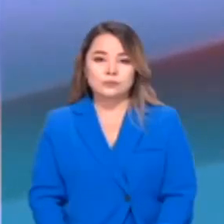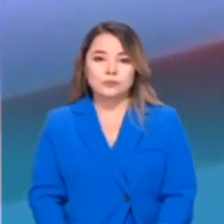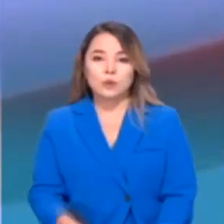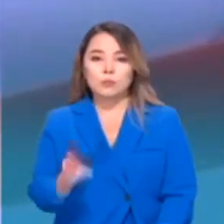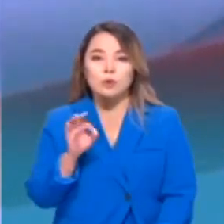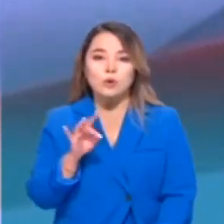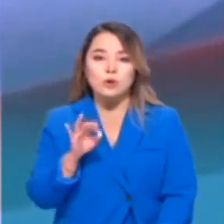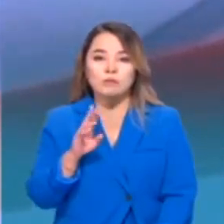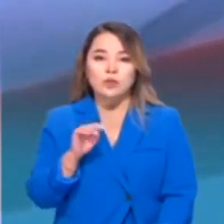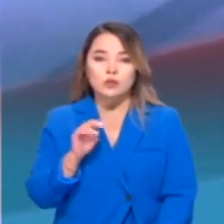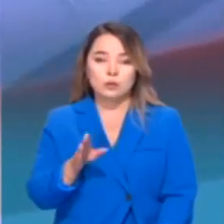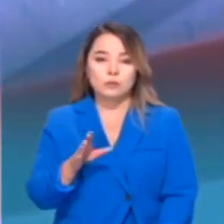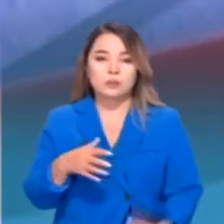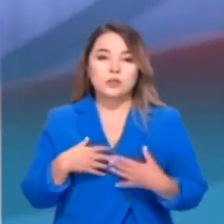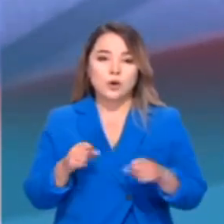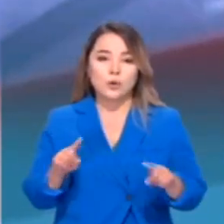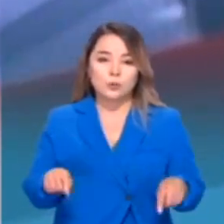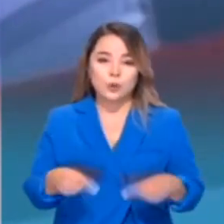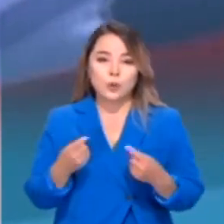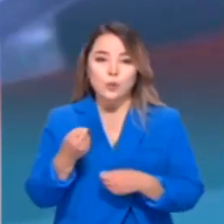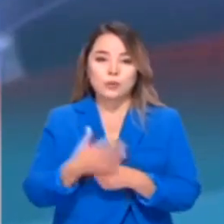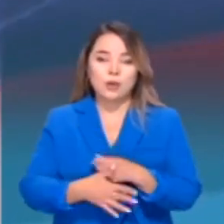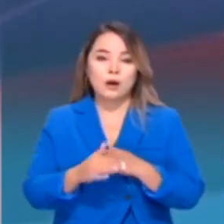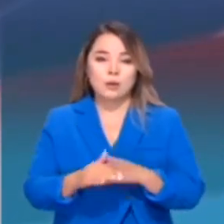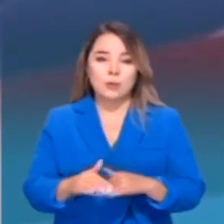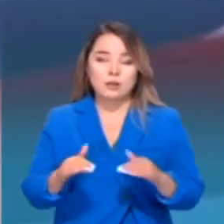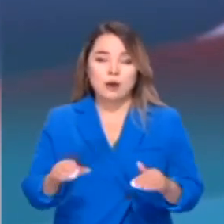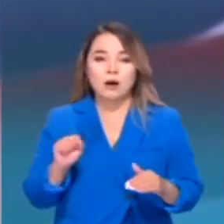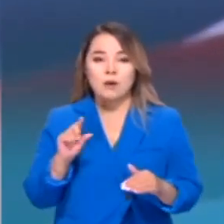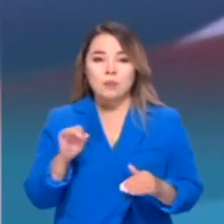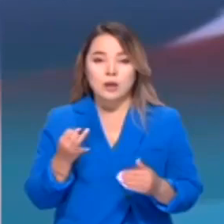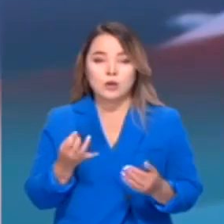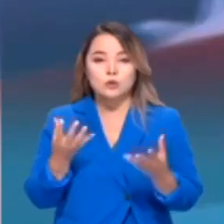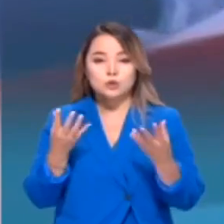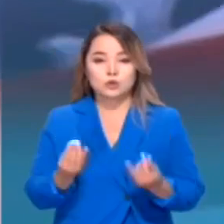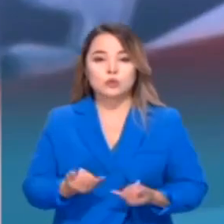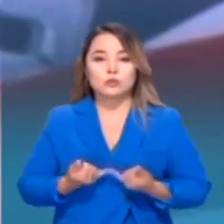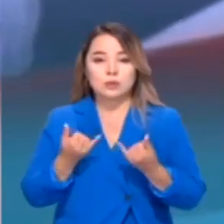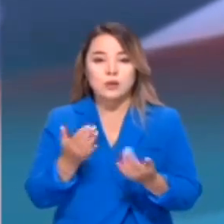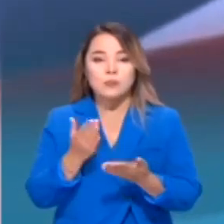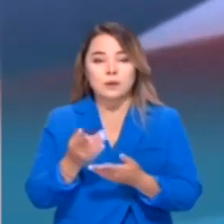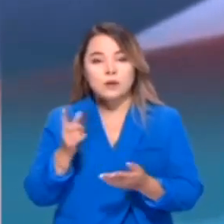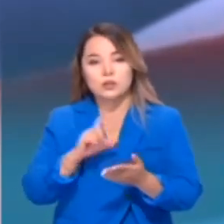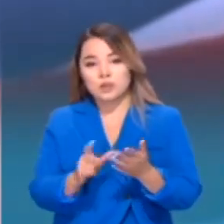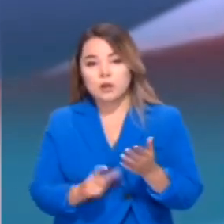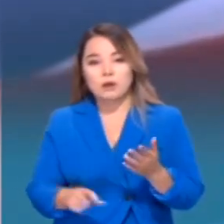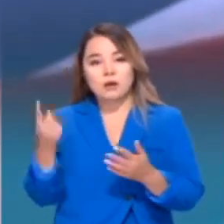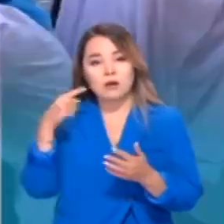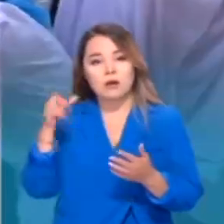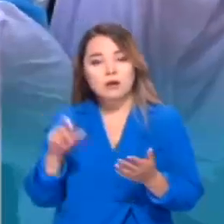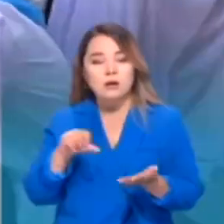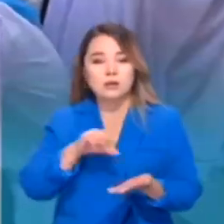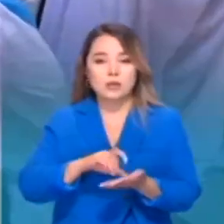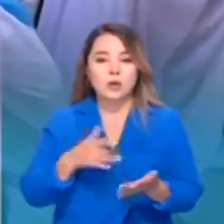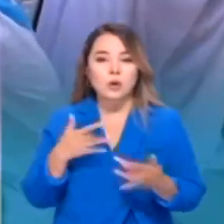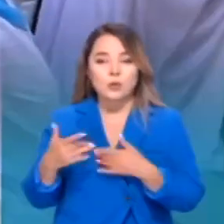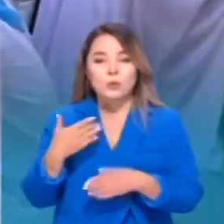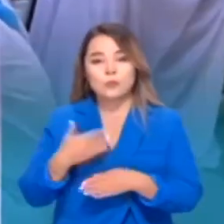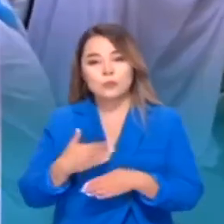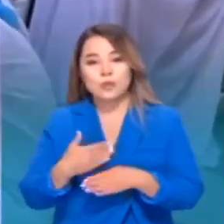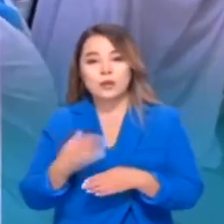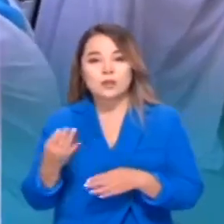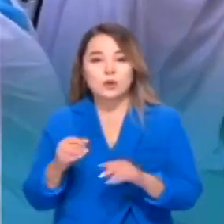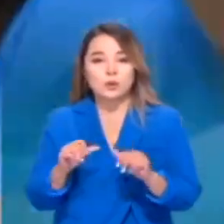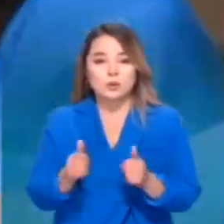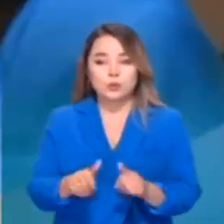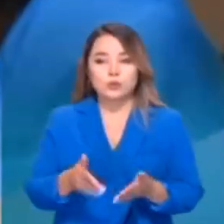Боровичок сауықтыру орталығында Абай күні өтті. Онда балалар театрланған қойылым қойып, ақын шығармаларынан үзінді оқып, көрме ұйымдастырды.